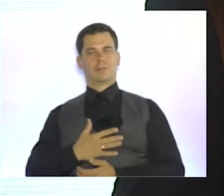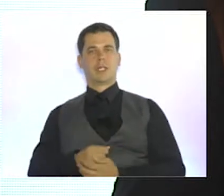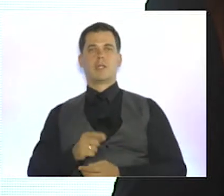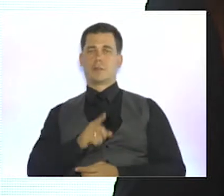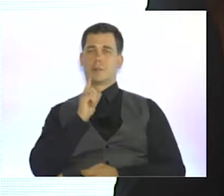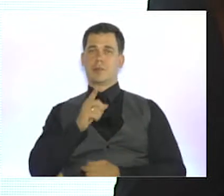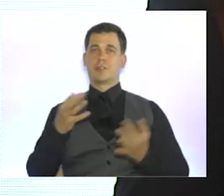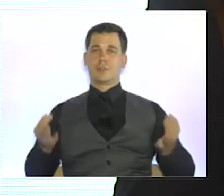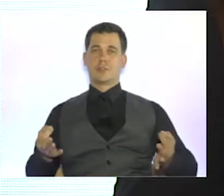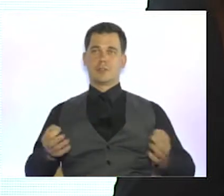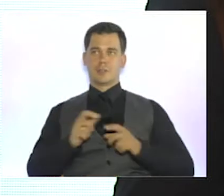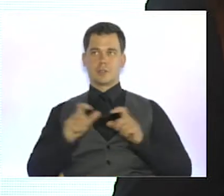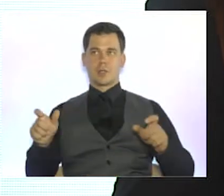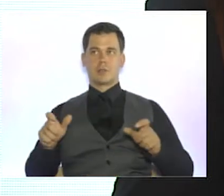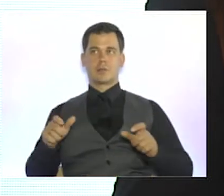jednak dzisiaj